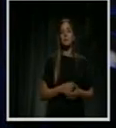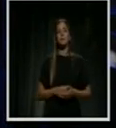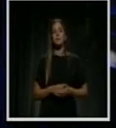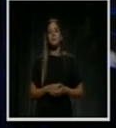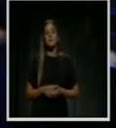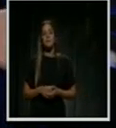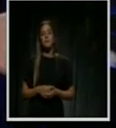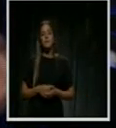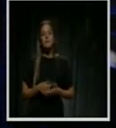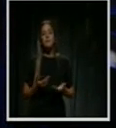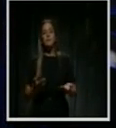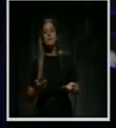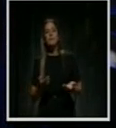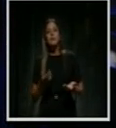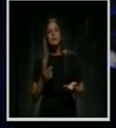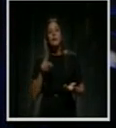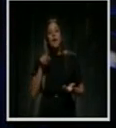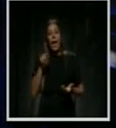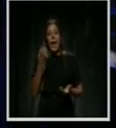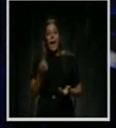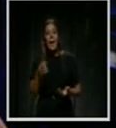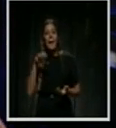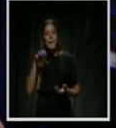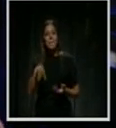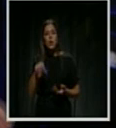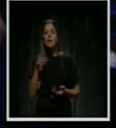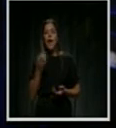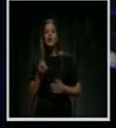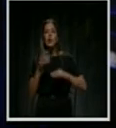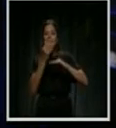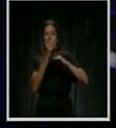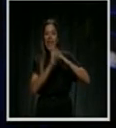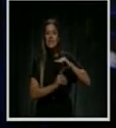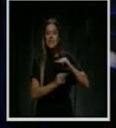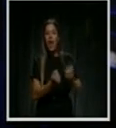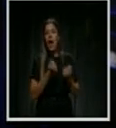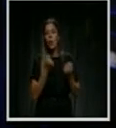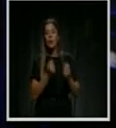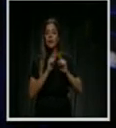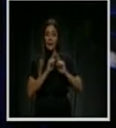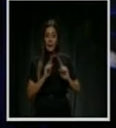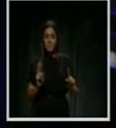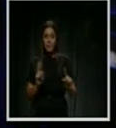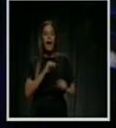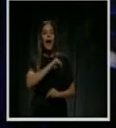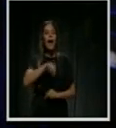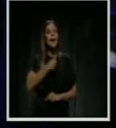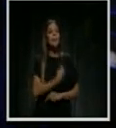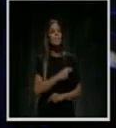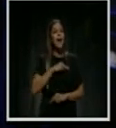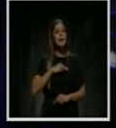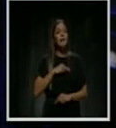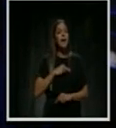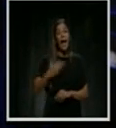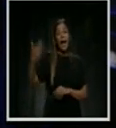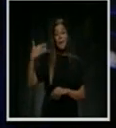mkisra b'8,000 ruħ qiegħda taħluh fi proċedura dwar deficit eċċessiv. Meta l-lum aħna l-qatt il-rata tad-dejn tagħna fejn dak iż-żmien